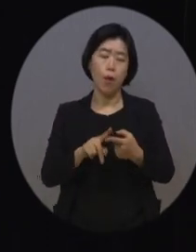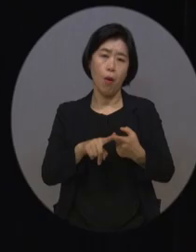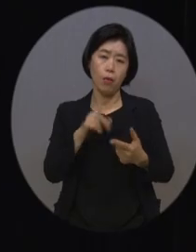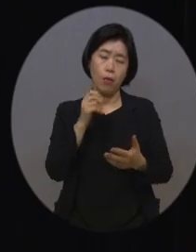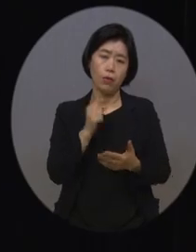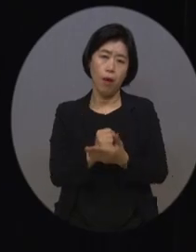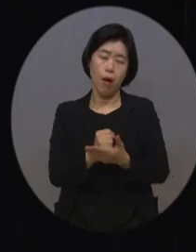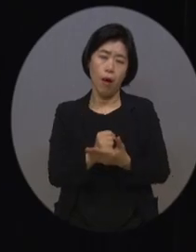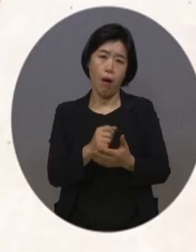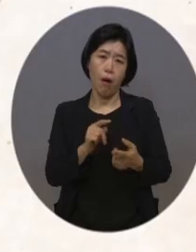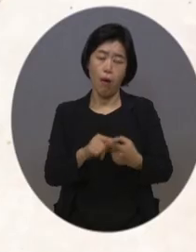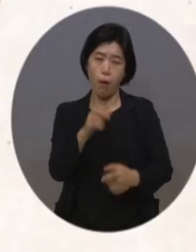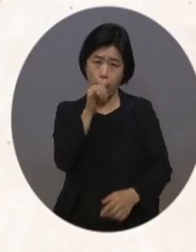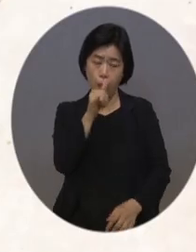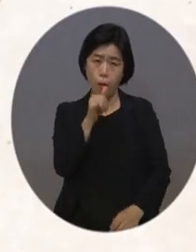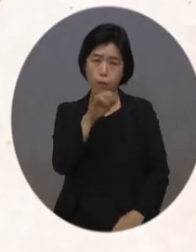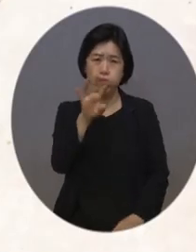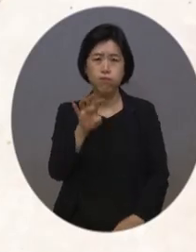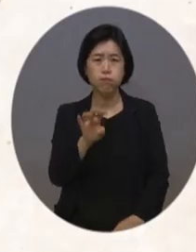것인가?